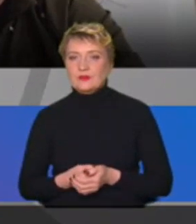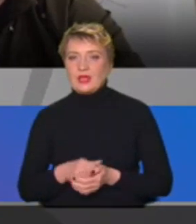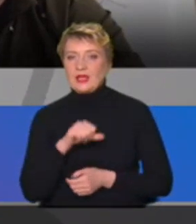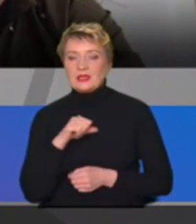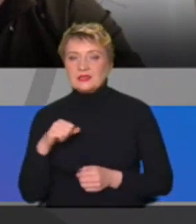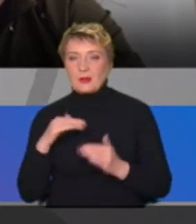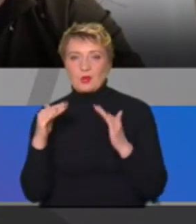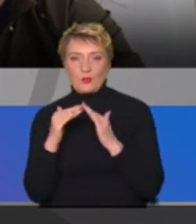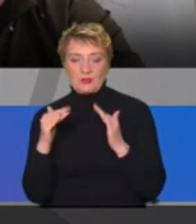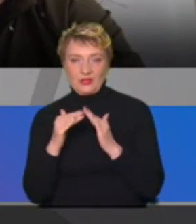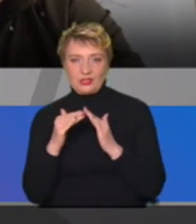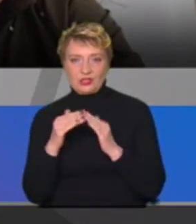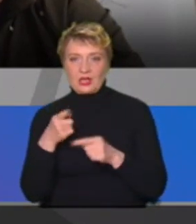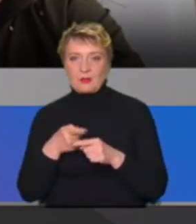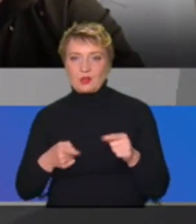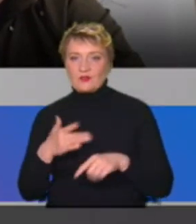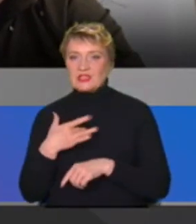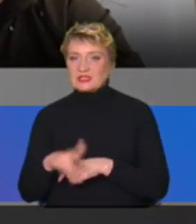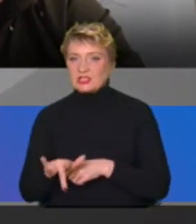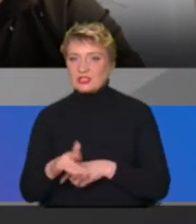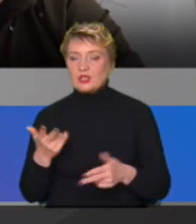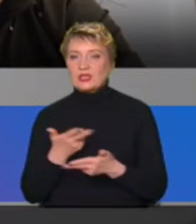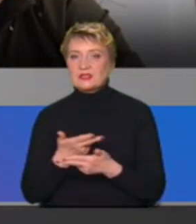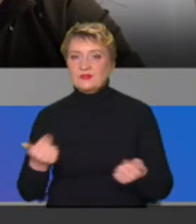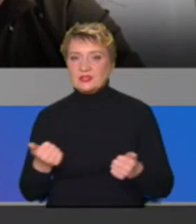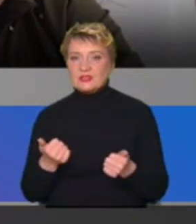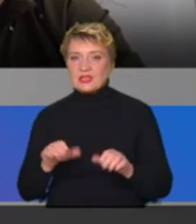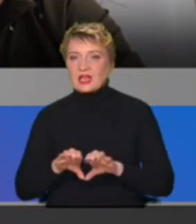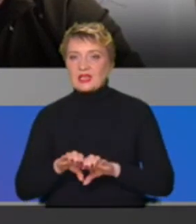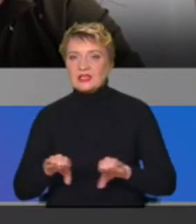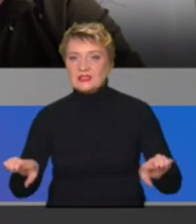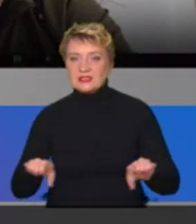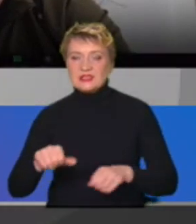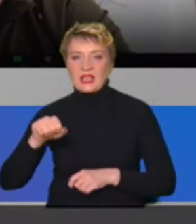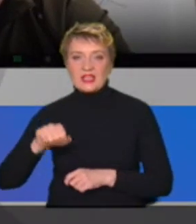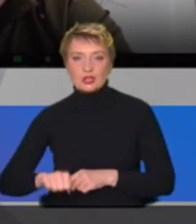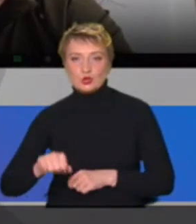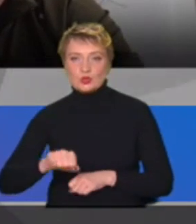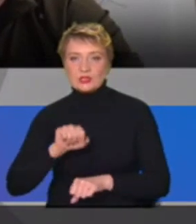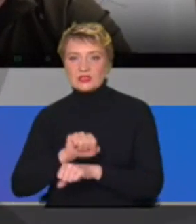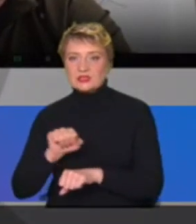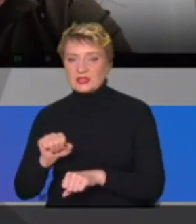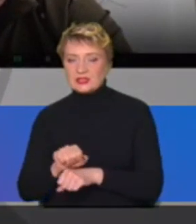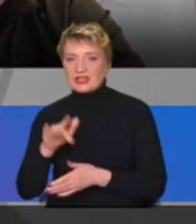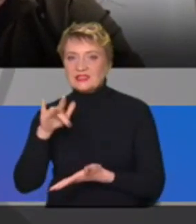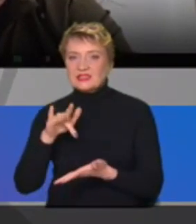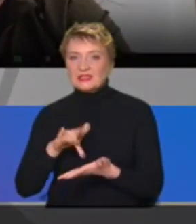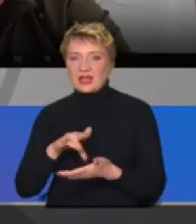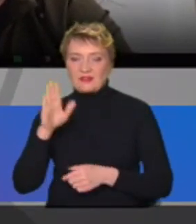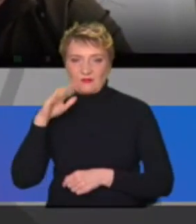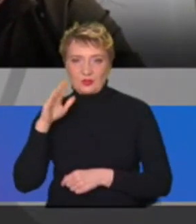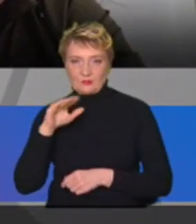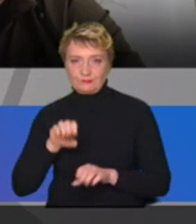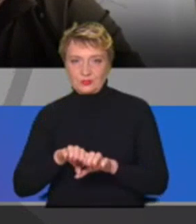Самоприміщення наполовину знищене, і, звичайно, каналізаційні насосні станції постраждали. Центральний водозабор постраждав.